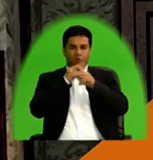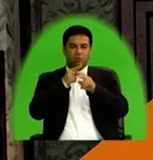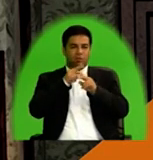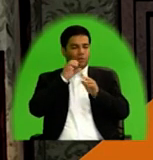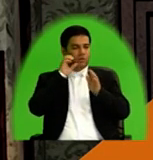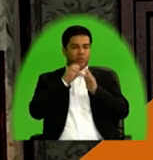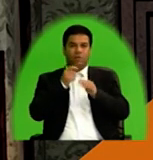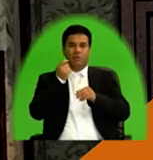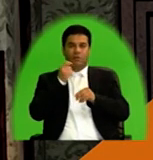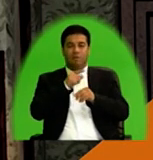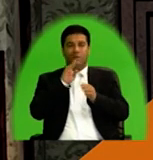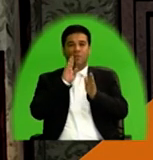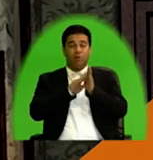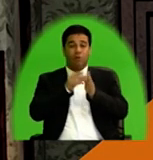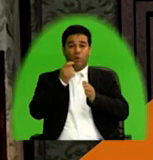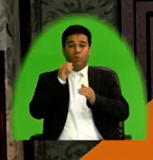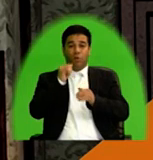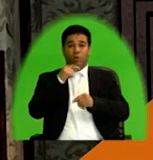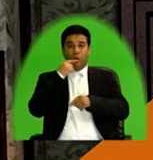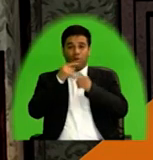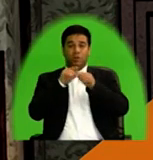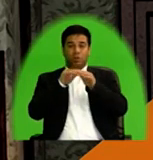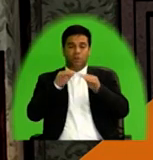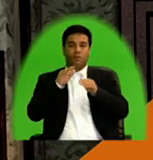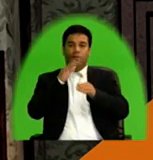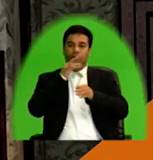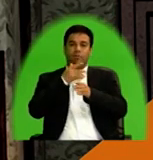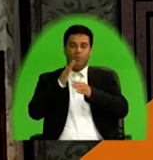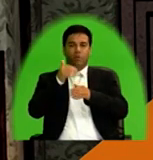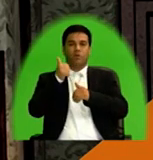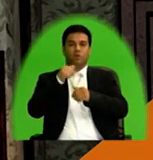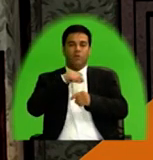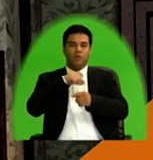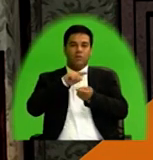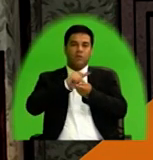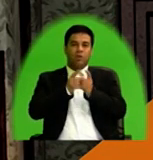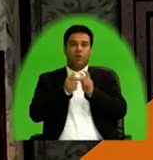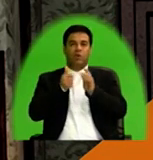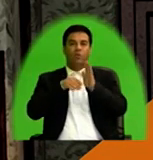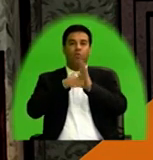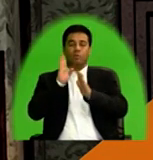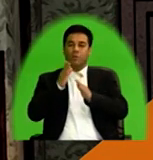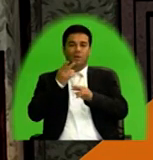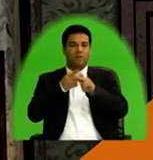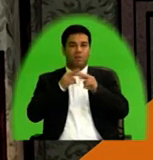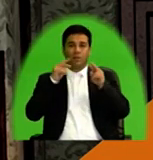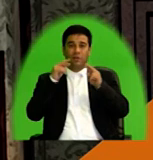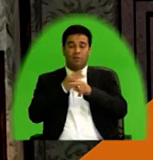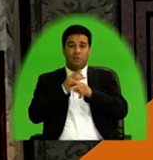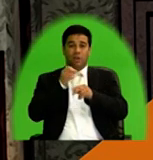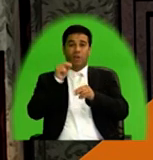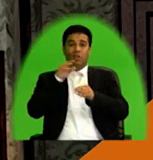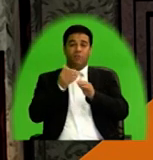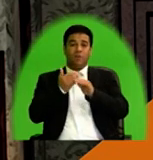Некоторые родители считают, что плохо говорящий ребенок сам по себе исправится. Это суждение ошибочно. Чем